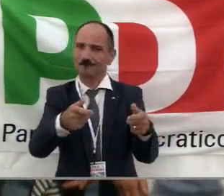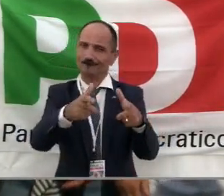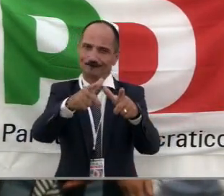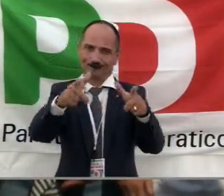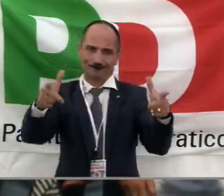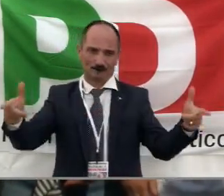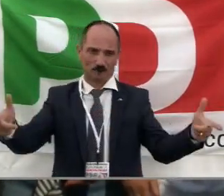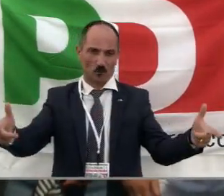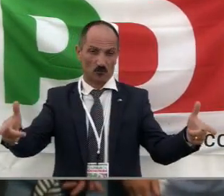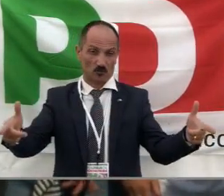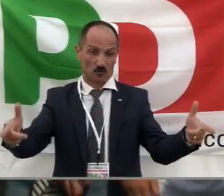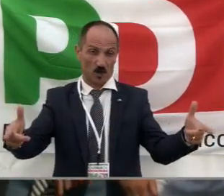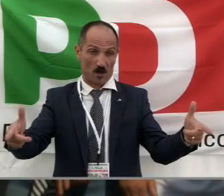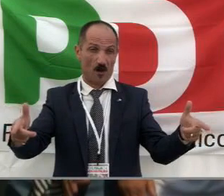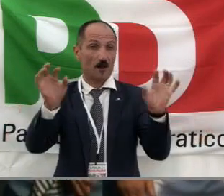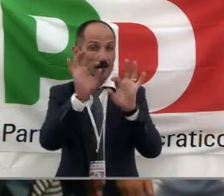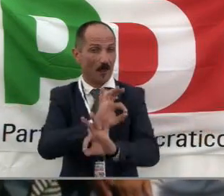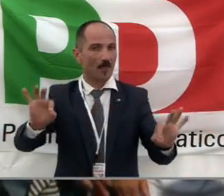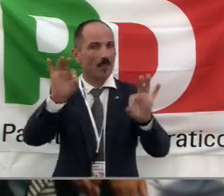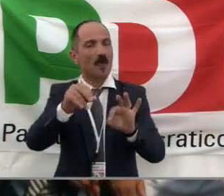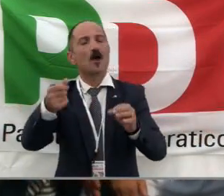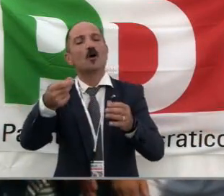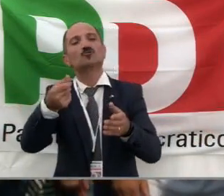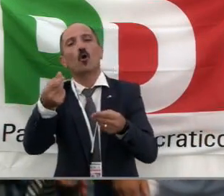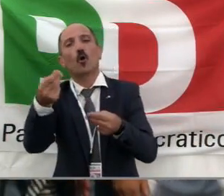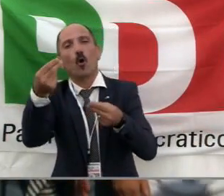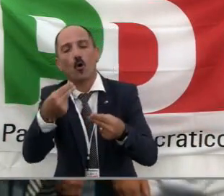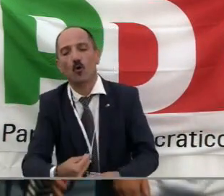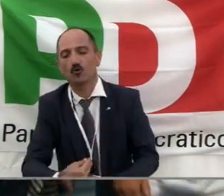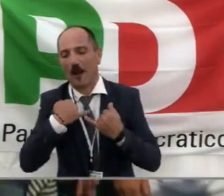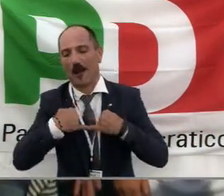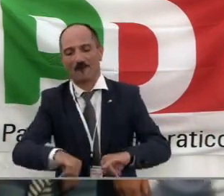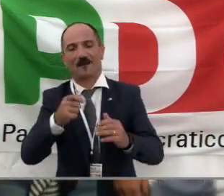nulla, solo il conto da pagare alla fine.